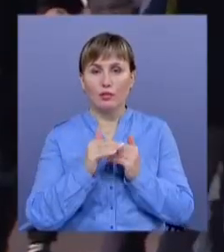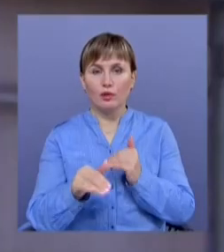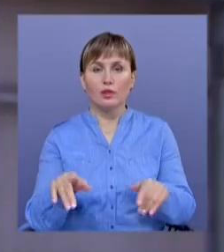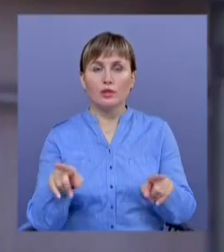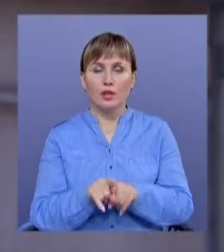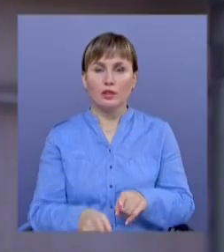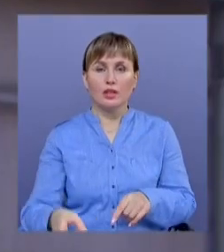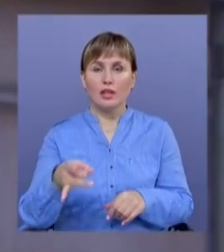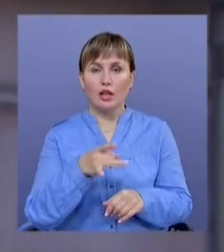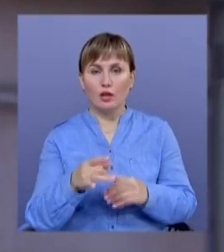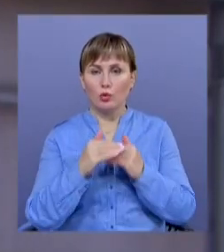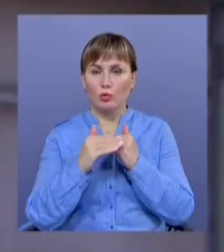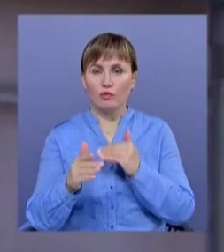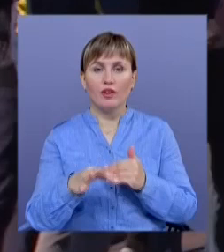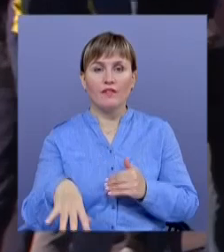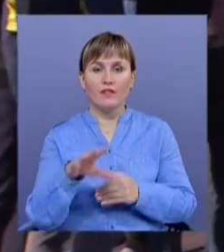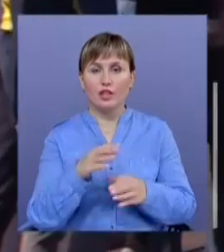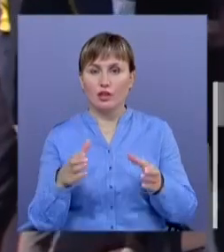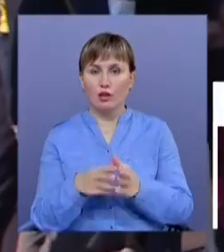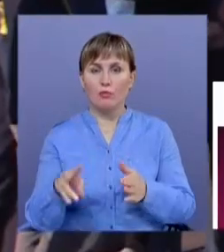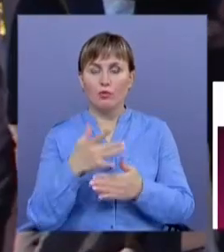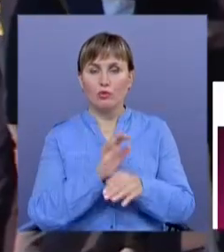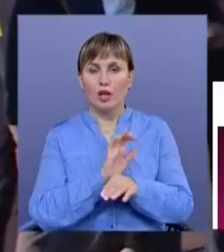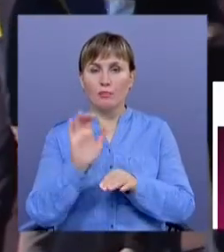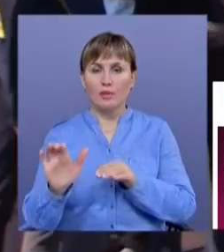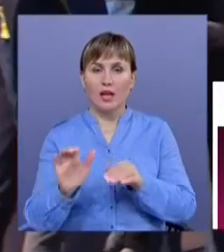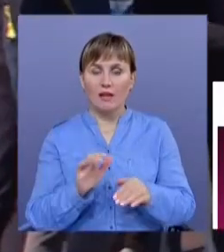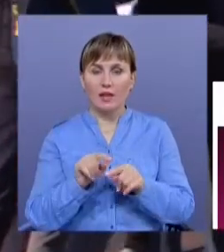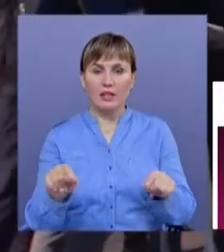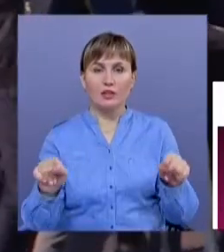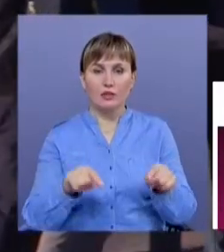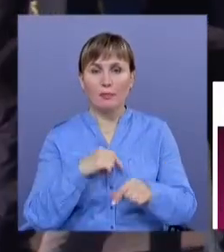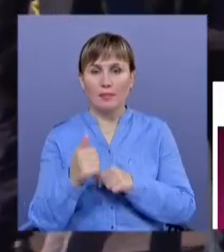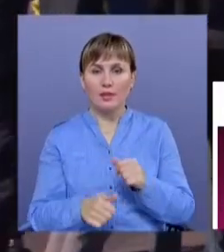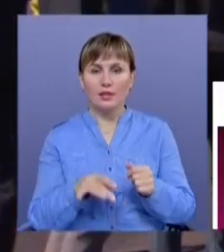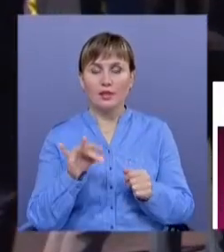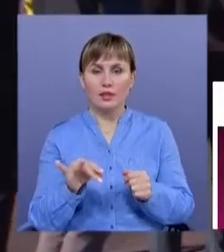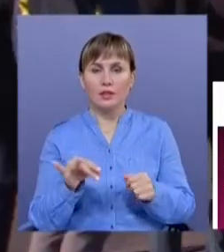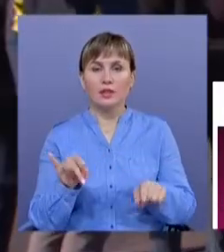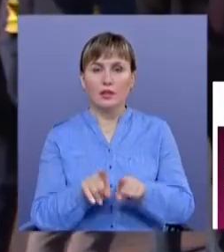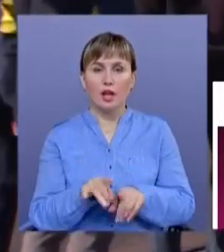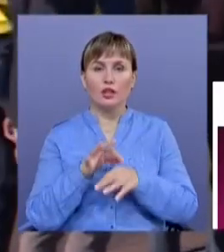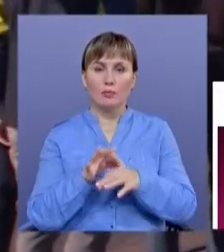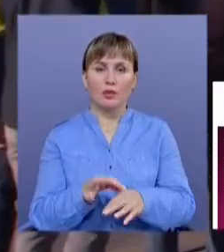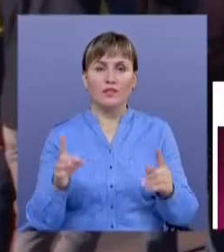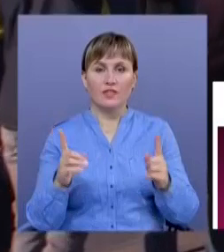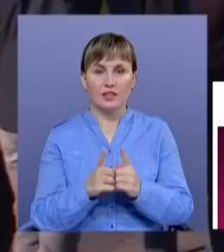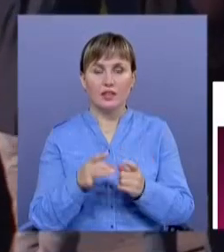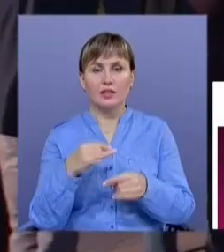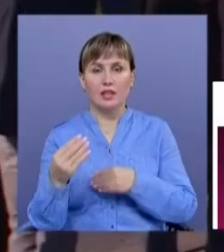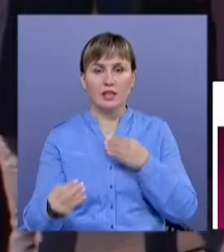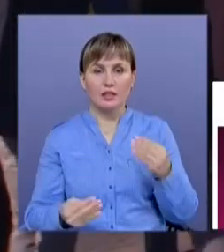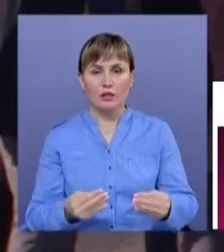на региональном уровне. Во все штабы мы уже отправили агитационные материалы. Они также проводят встречи и